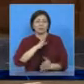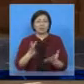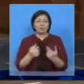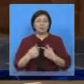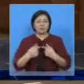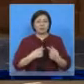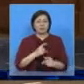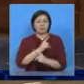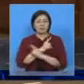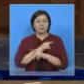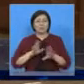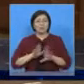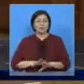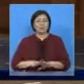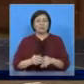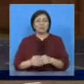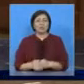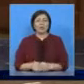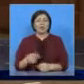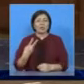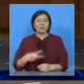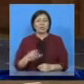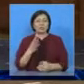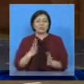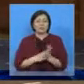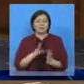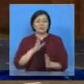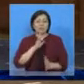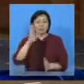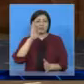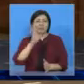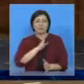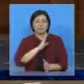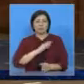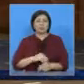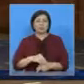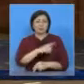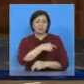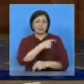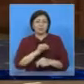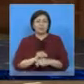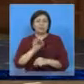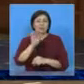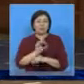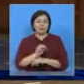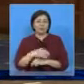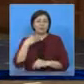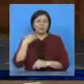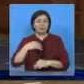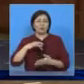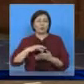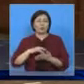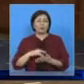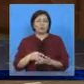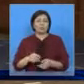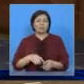травм скончалась на месте происшествия, а 29-летний супруг госпитализирован в реанимационное отделение БСМП города Актюбе, где